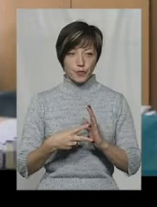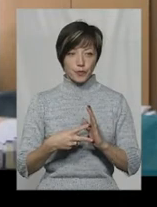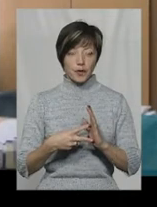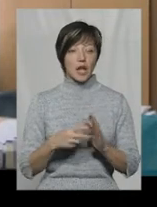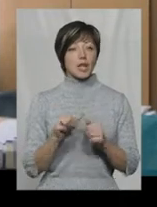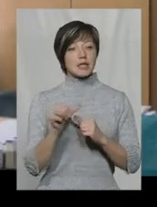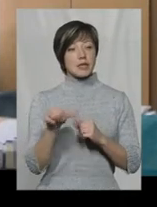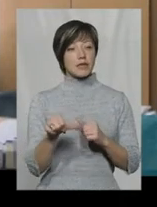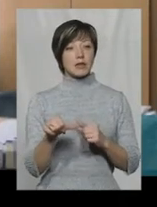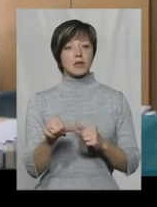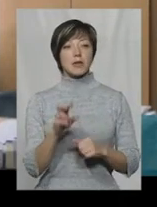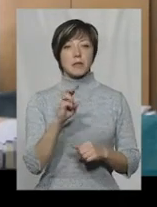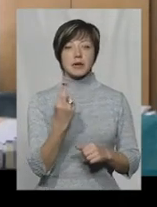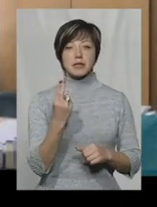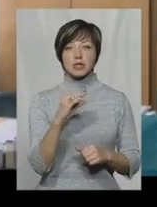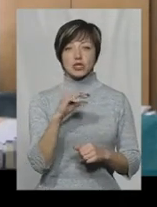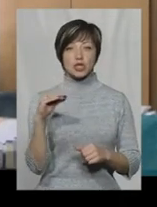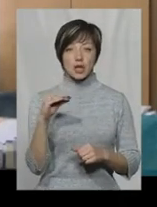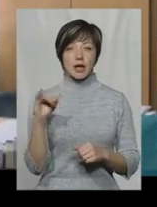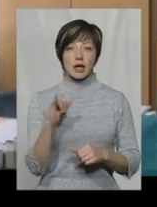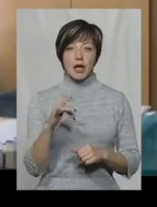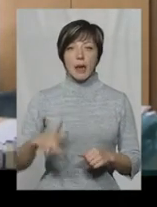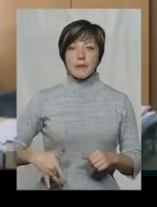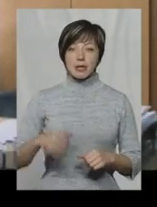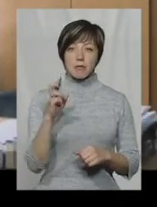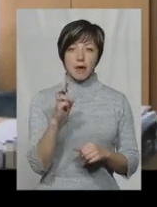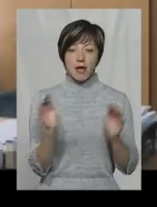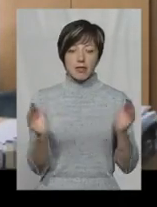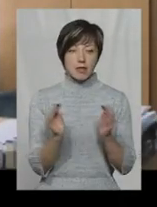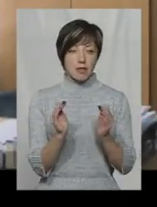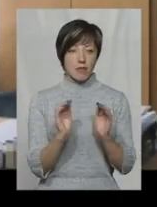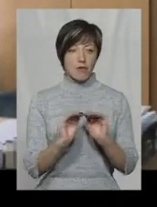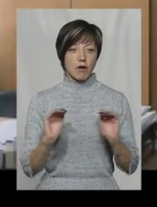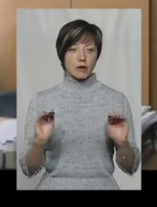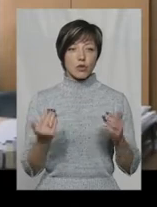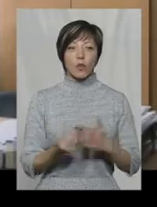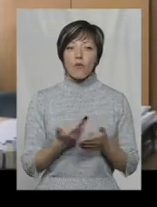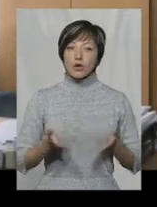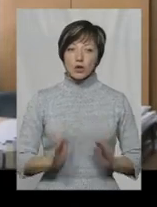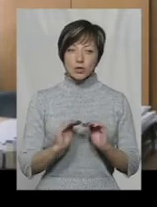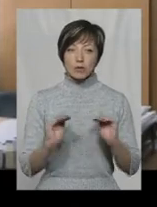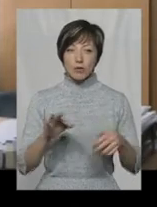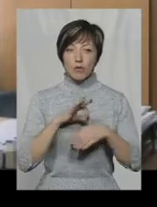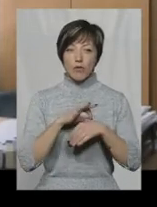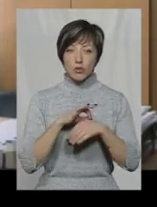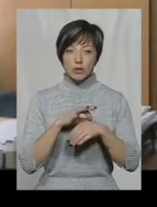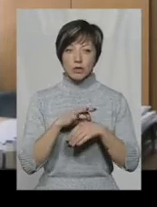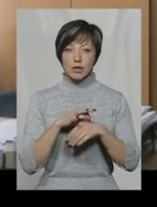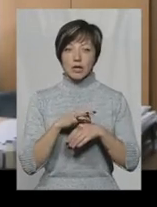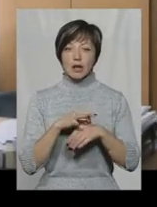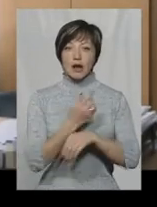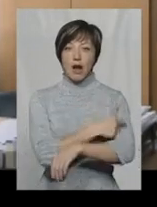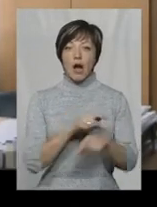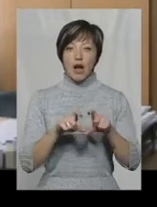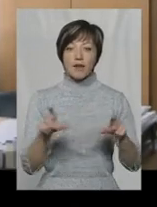за виключенням БЦЖ і гепатита Б немовлят. Новонародженим діткам проводять епілогові відділення лікарень.